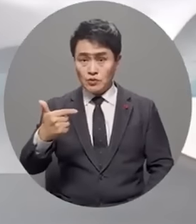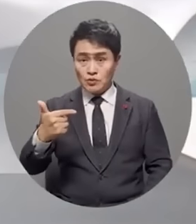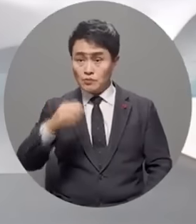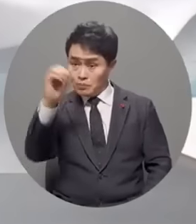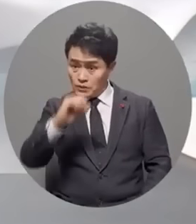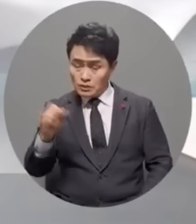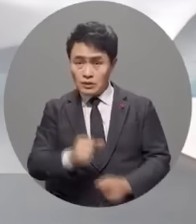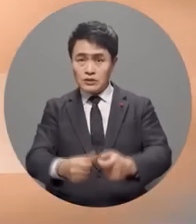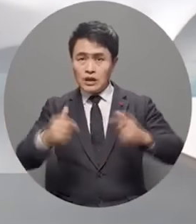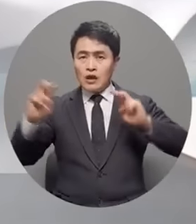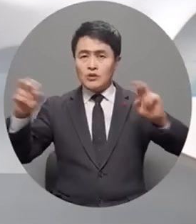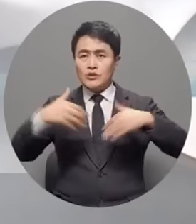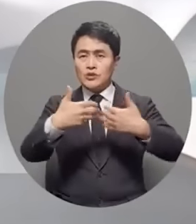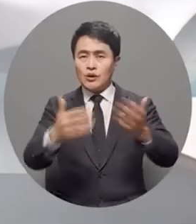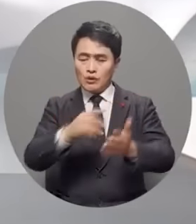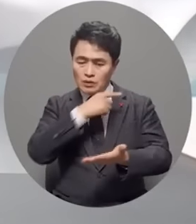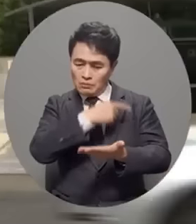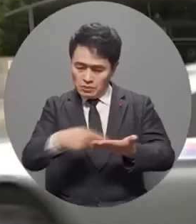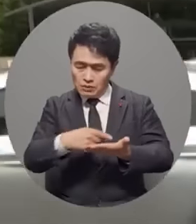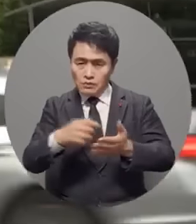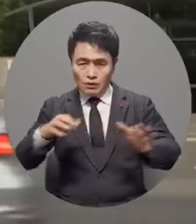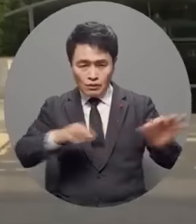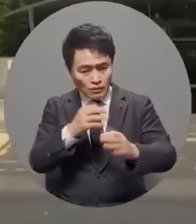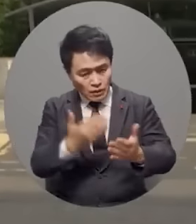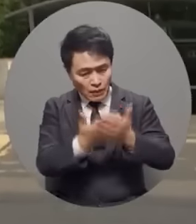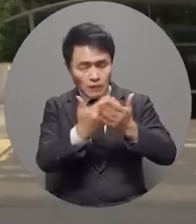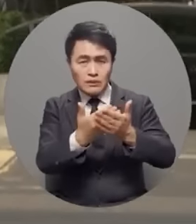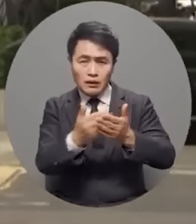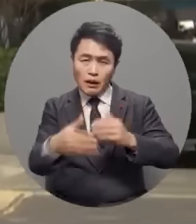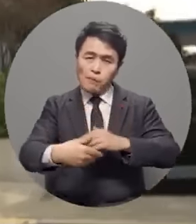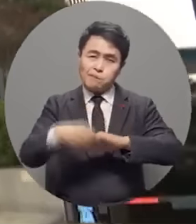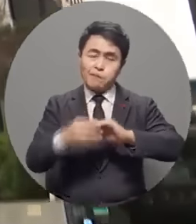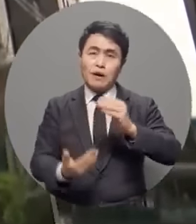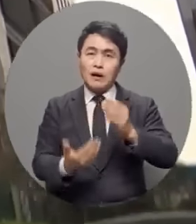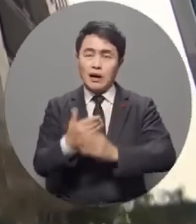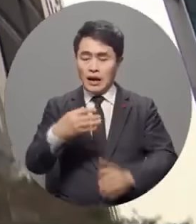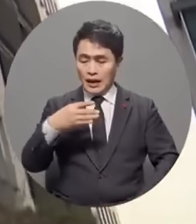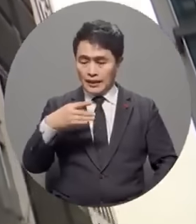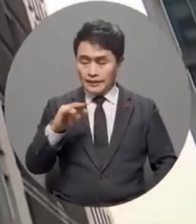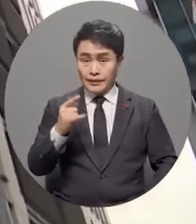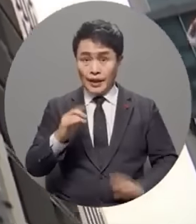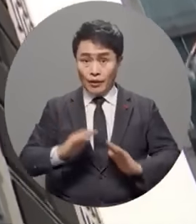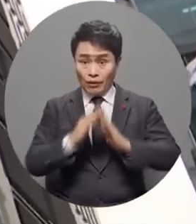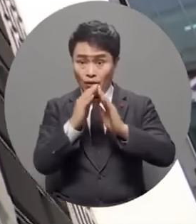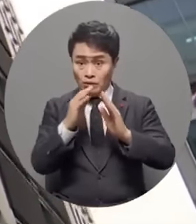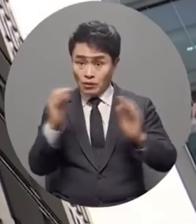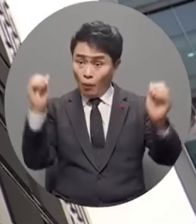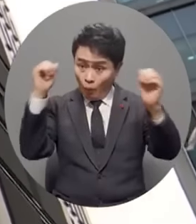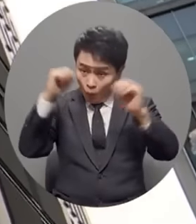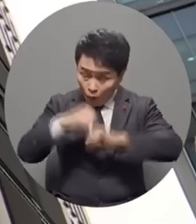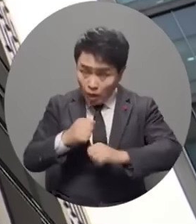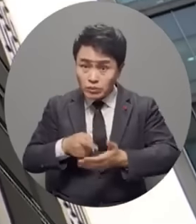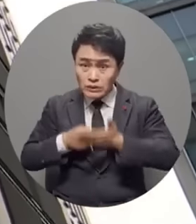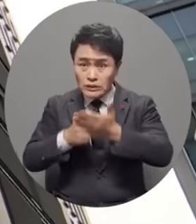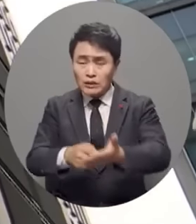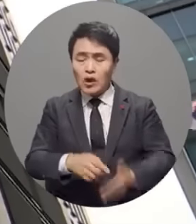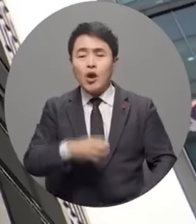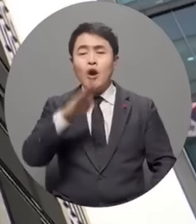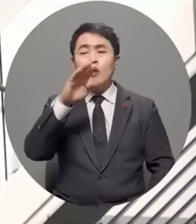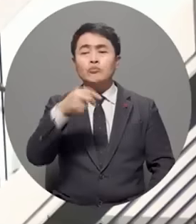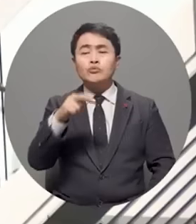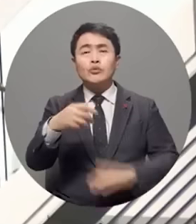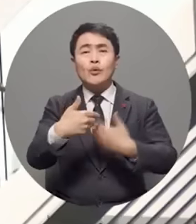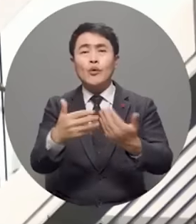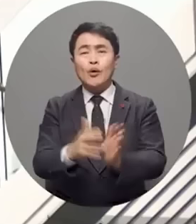부채도 경제성장의 발목을 잡고 있습니다. 특히 태형건설 워크아웃 신청으로 불거진 부동산 프로젝트 파이낸싱